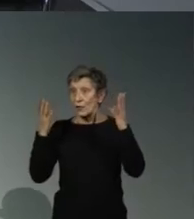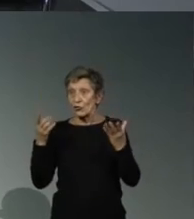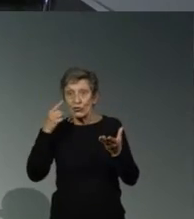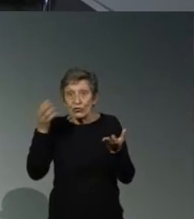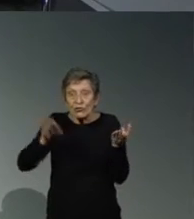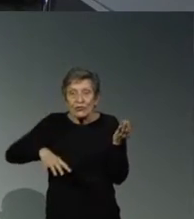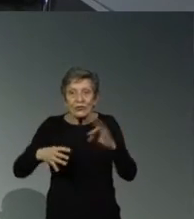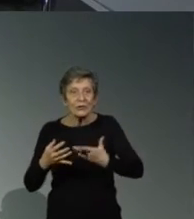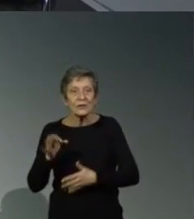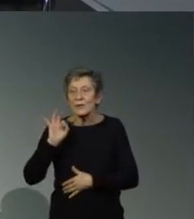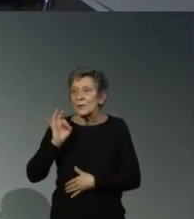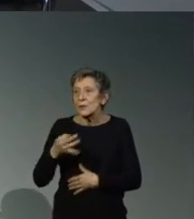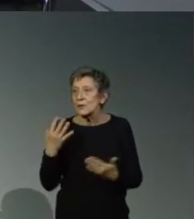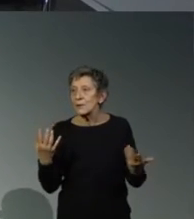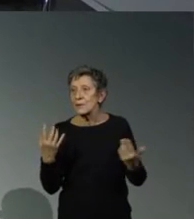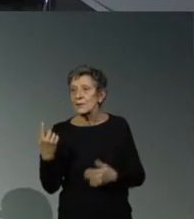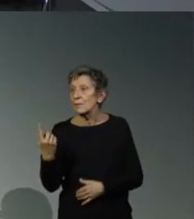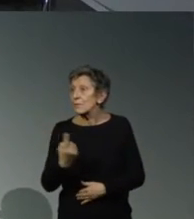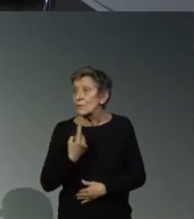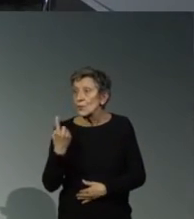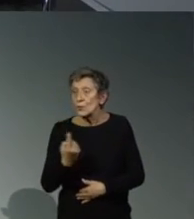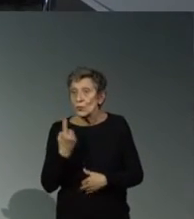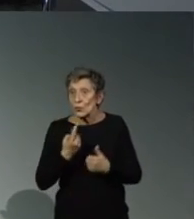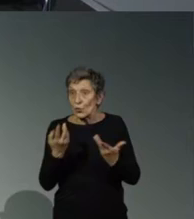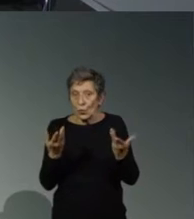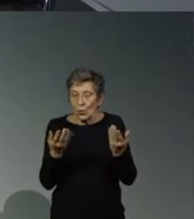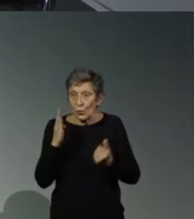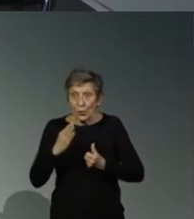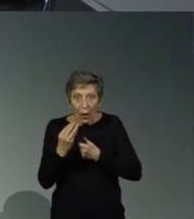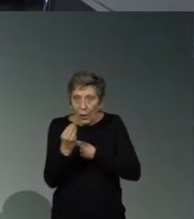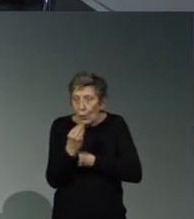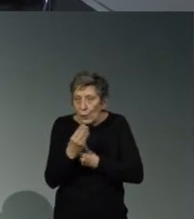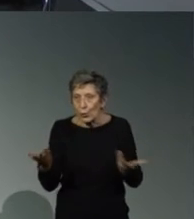dans un processus interprétatif. On se nourrit, en fait. Et